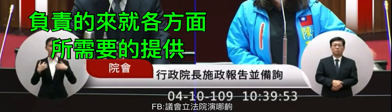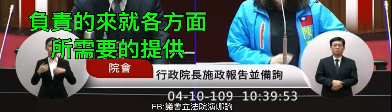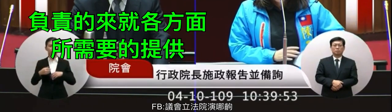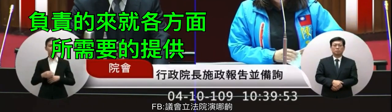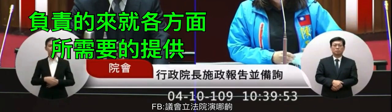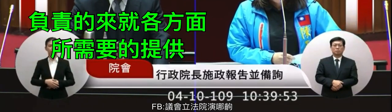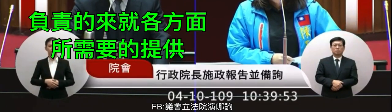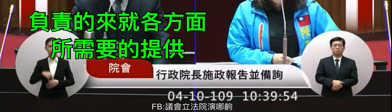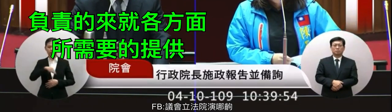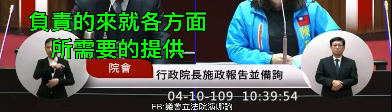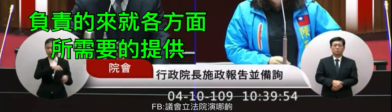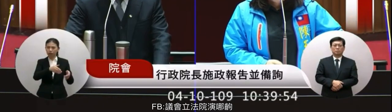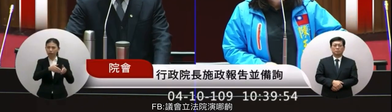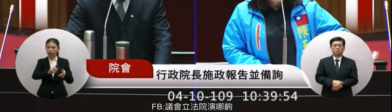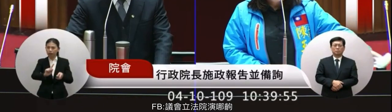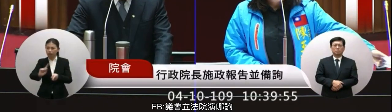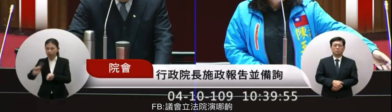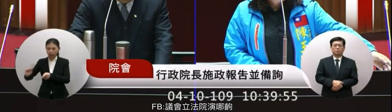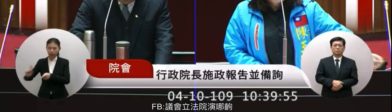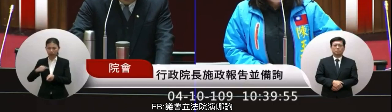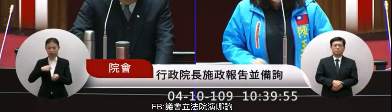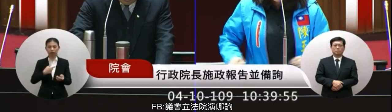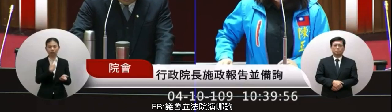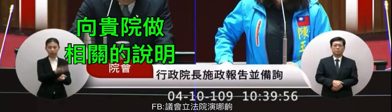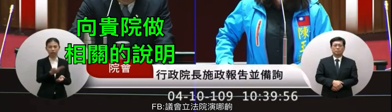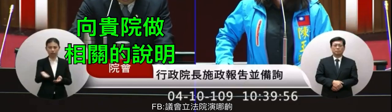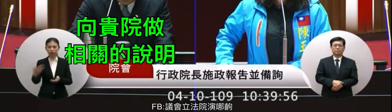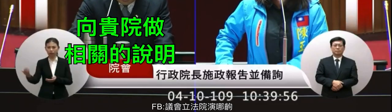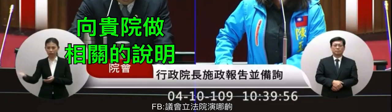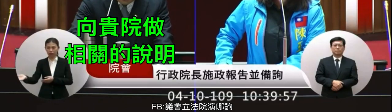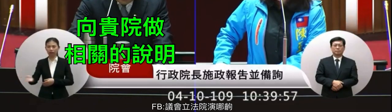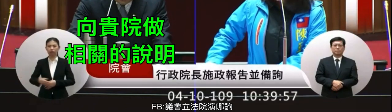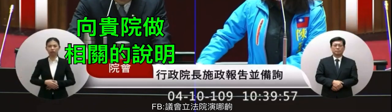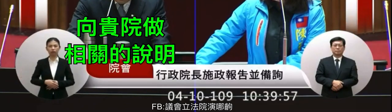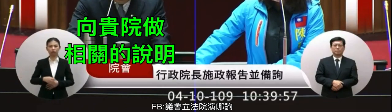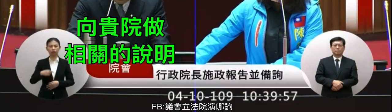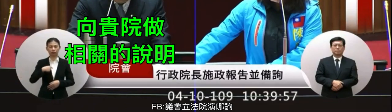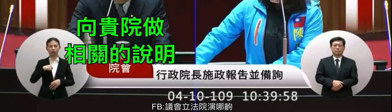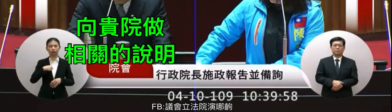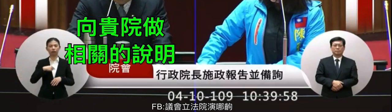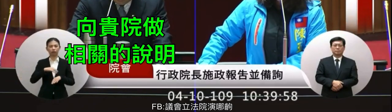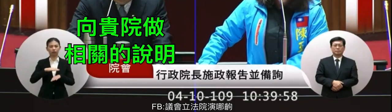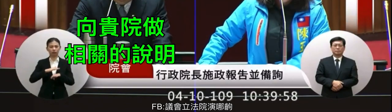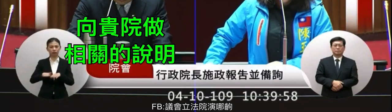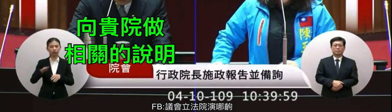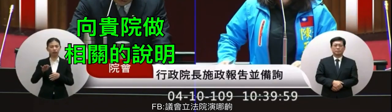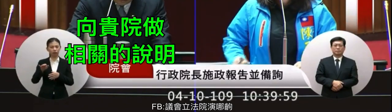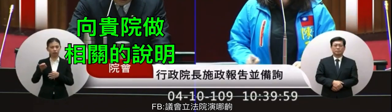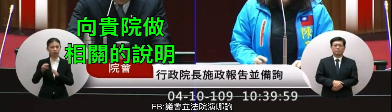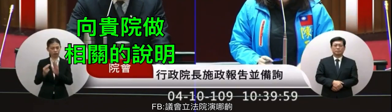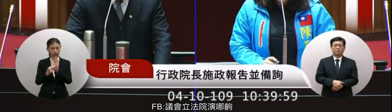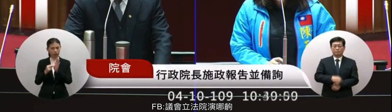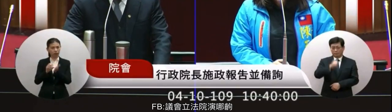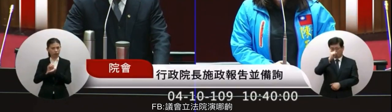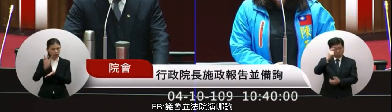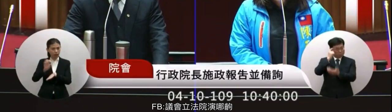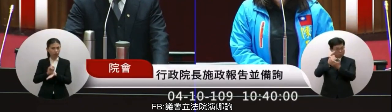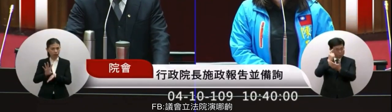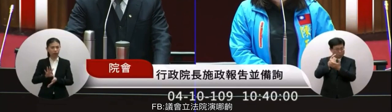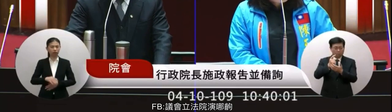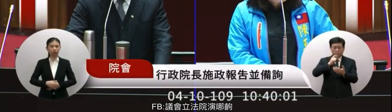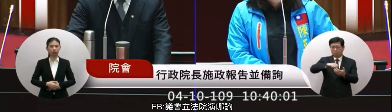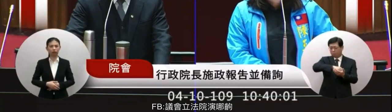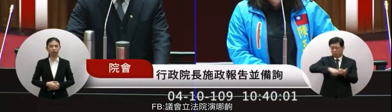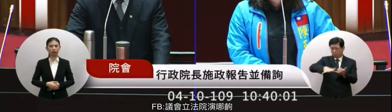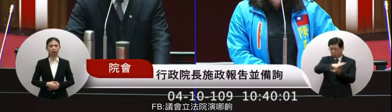面所需要的提供，那我们也会向贵院做相关的说明。 好的，每天向